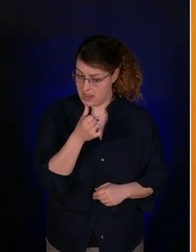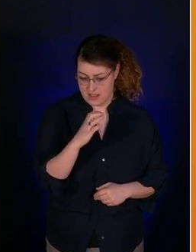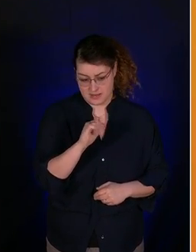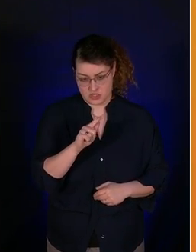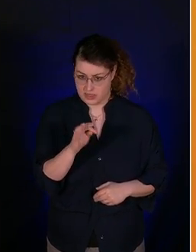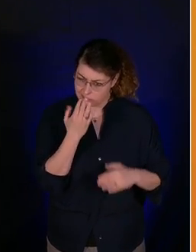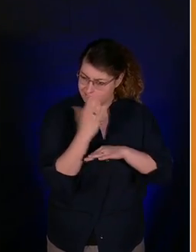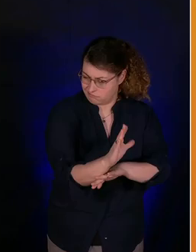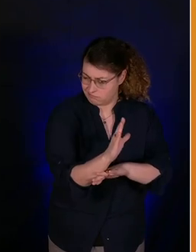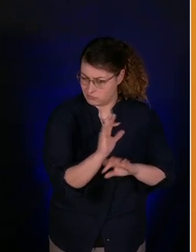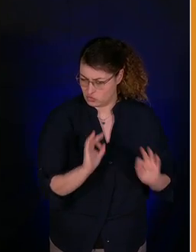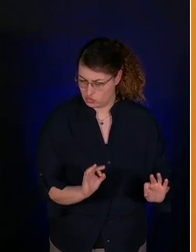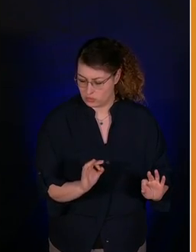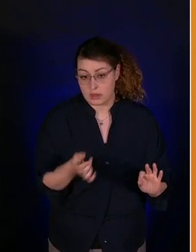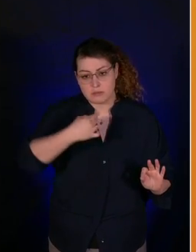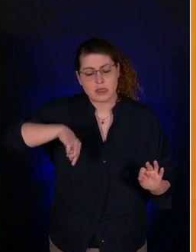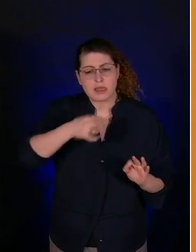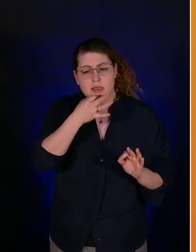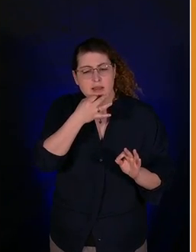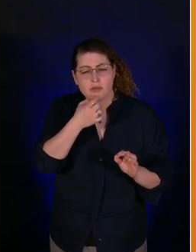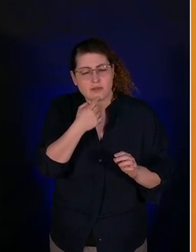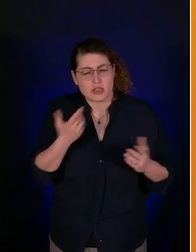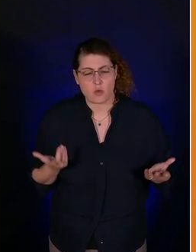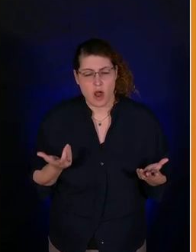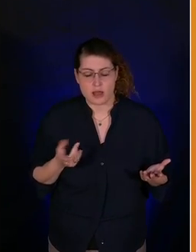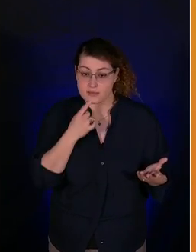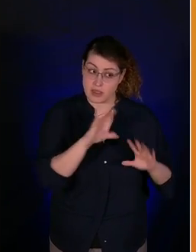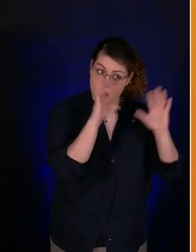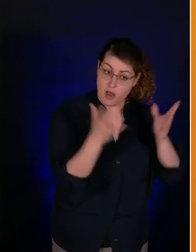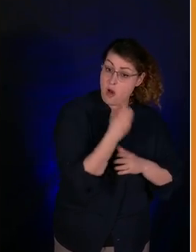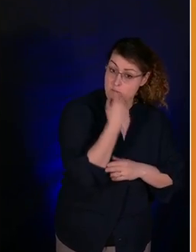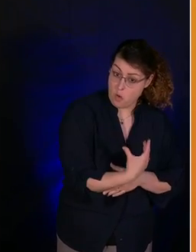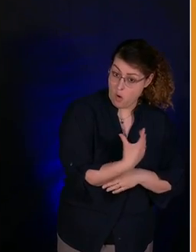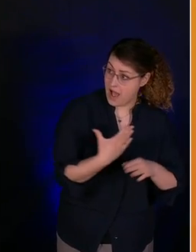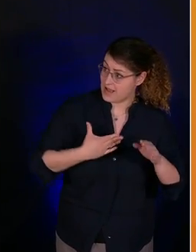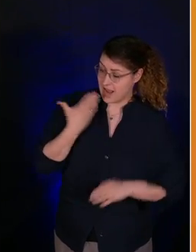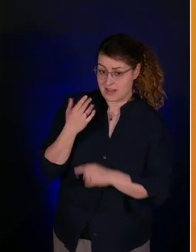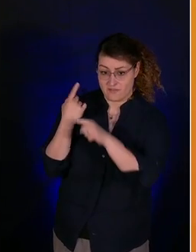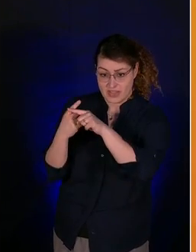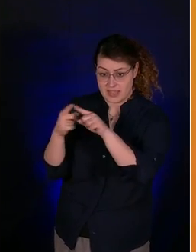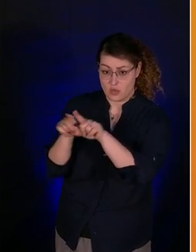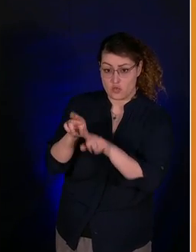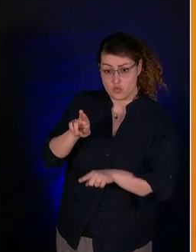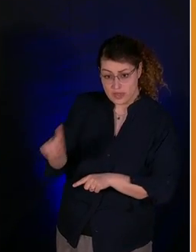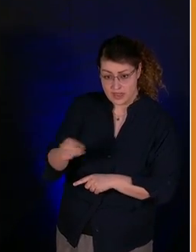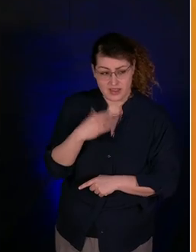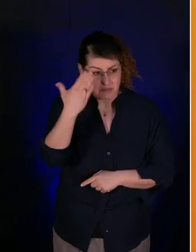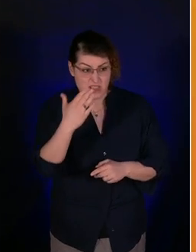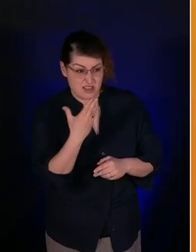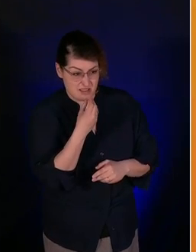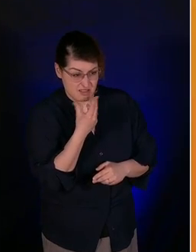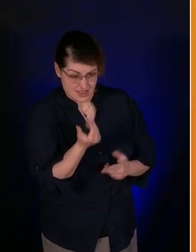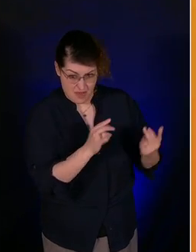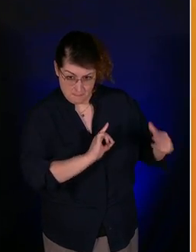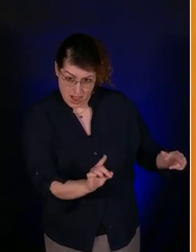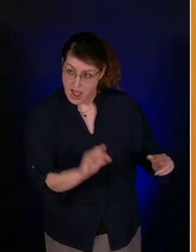CGT. Que devons-nous en déduire ? Quand tout va bien, c'est grâce aux FEDE et aux UD, et quand ça ne va pas, c'est la